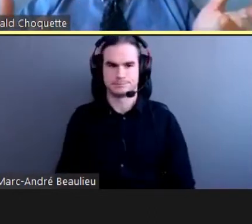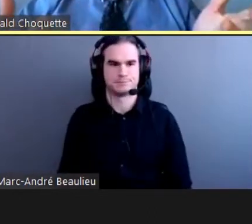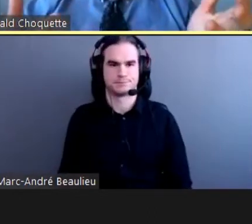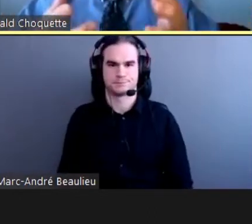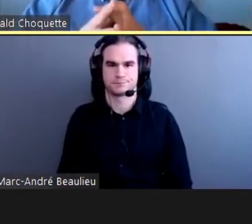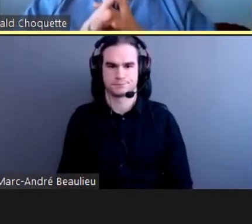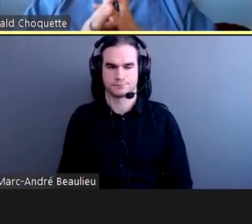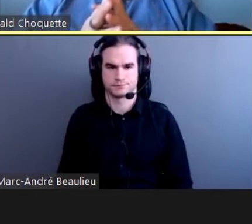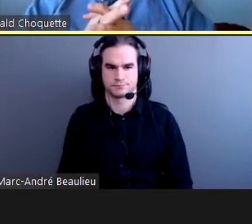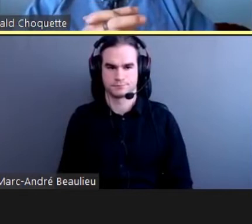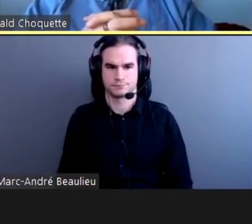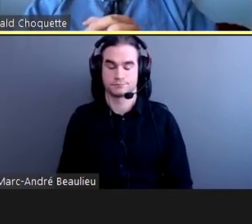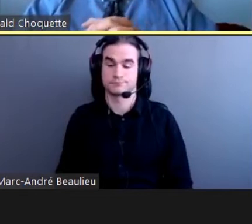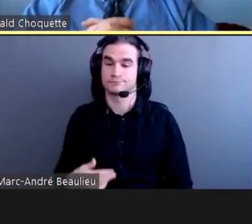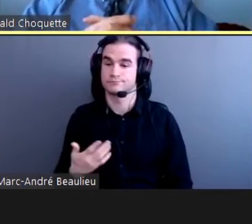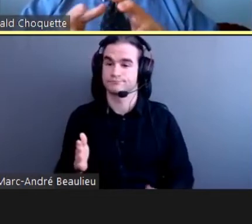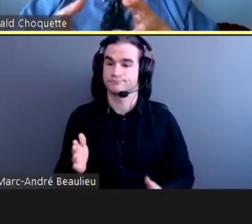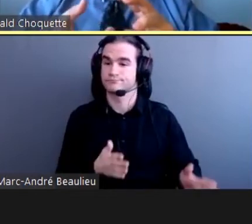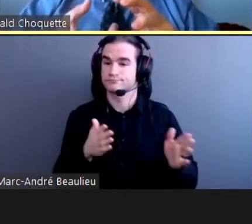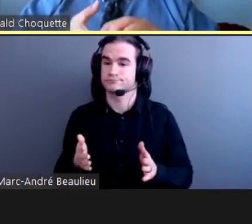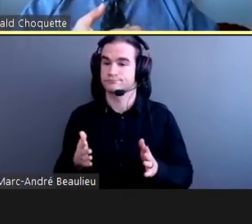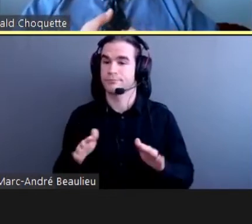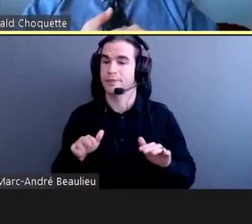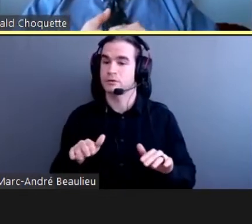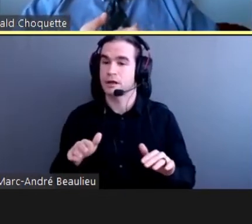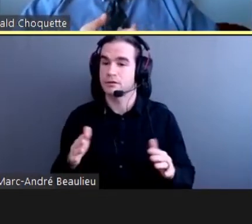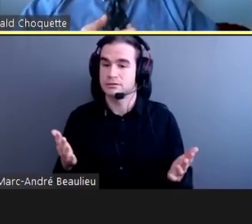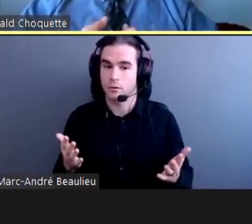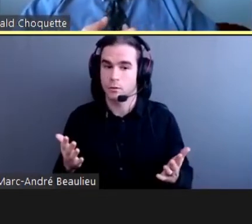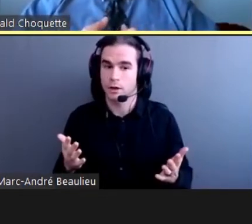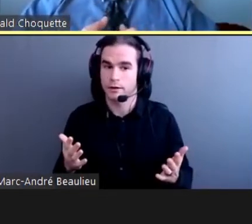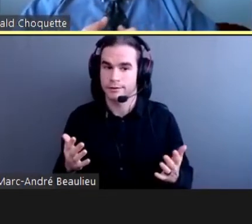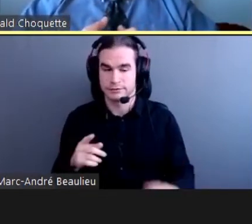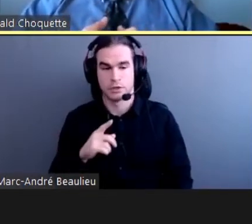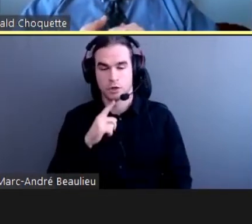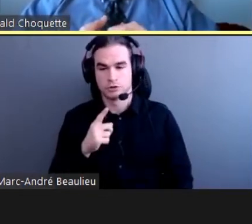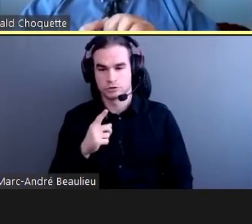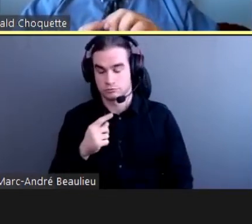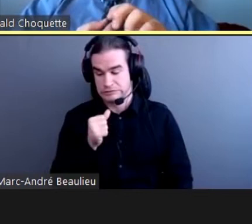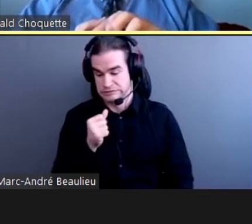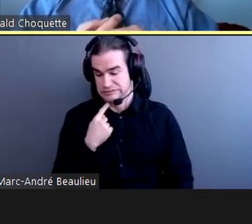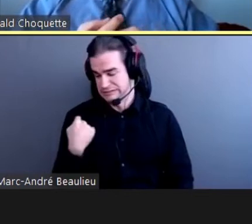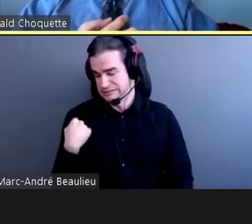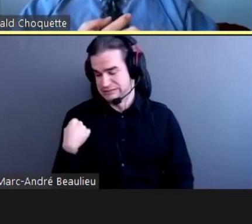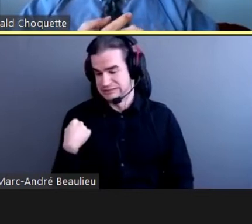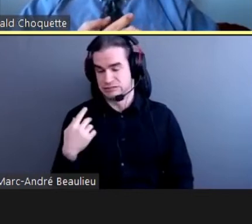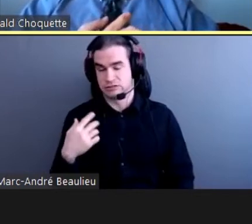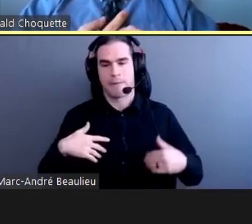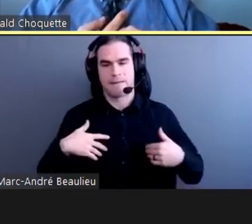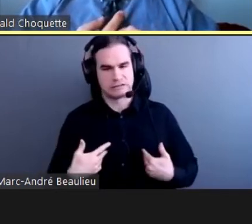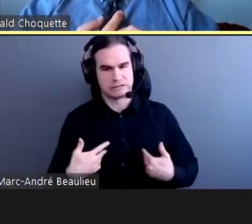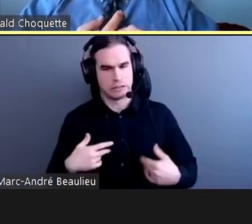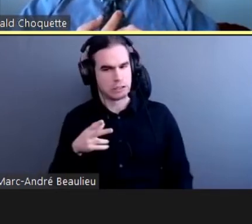Les conséquences, c'est sûr que, comme je disais, vous avez la fatigue auditive. Souvent,